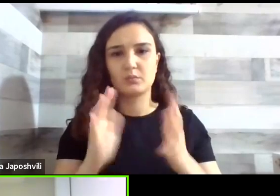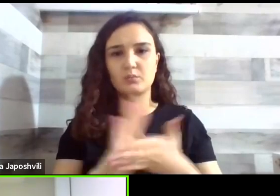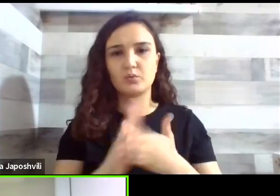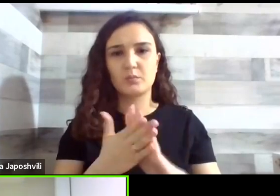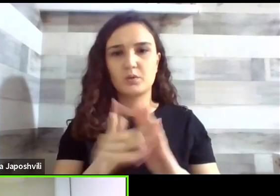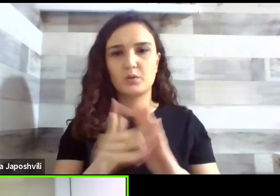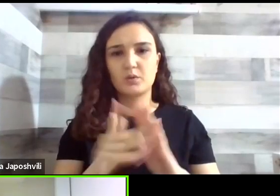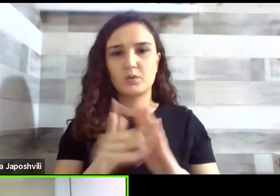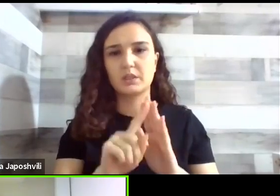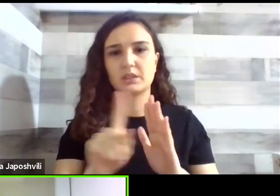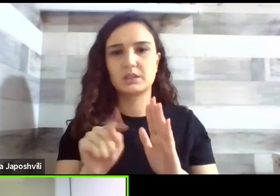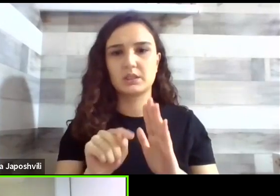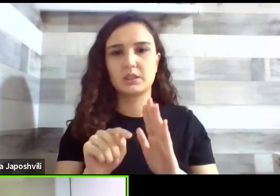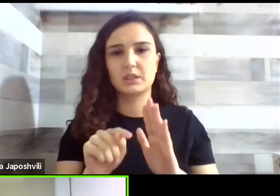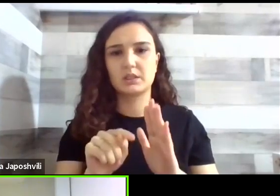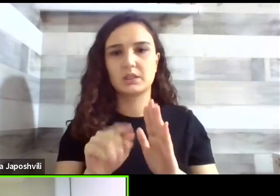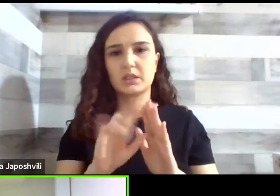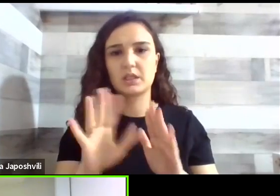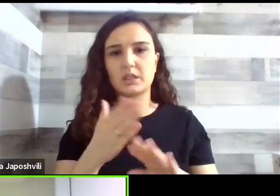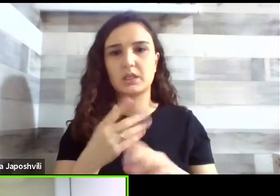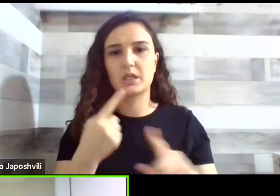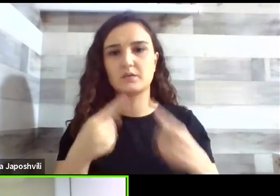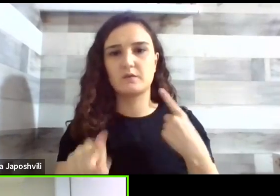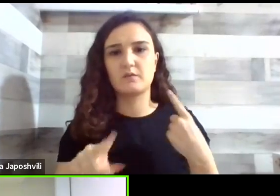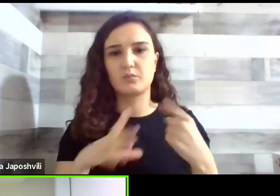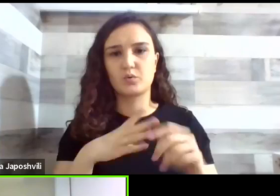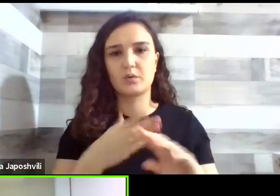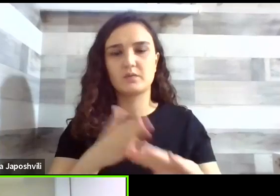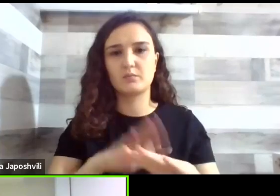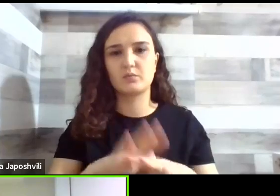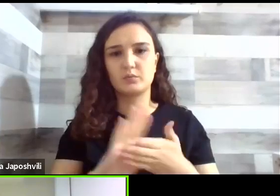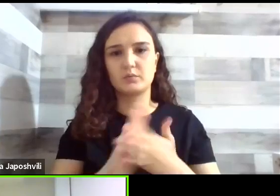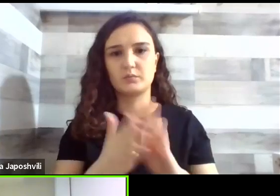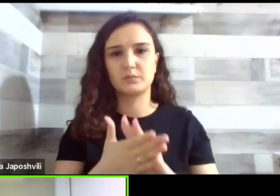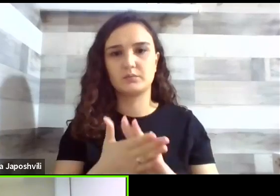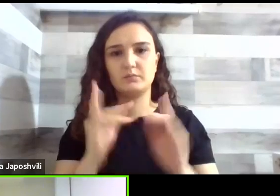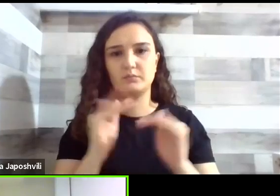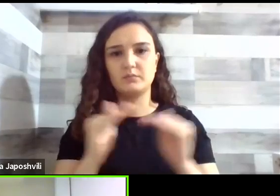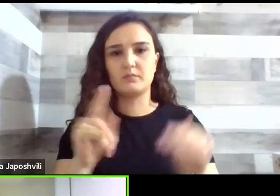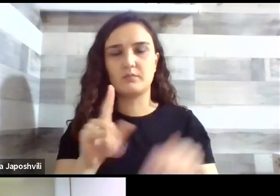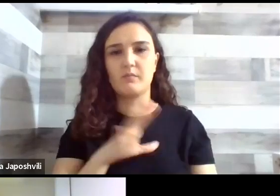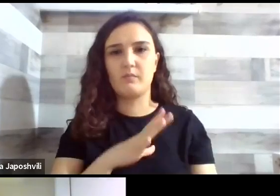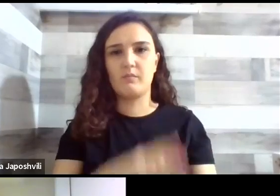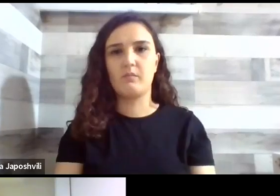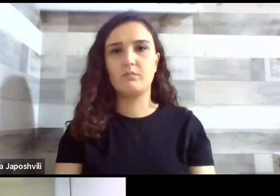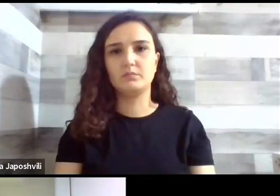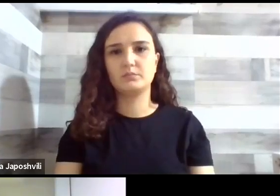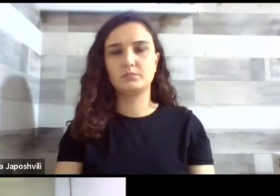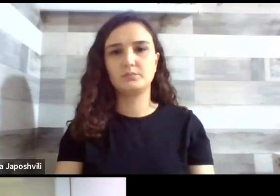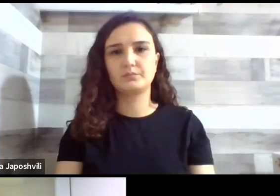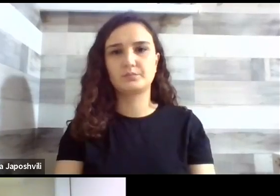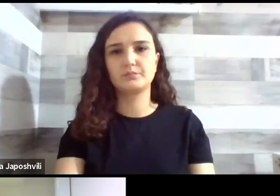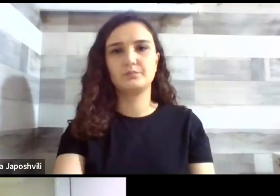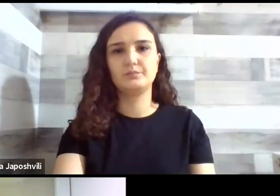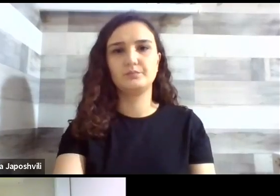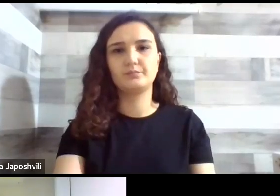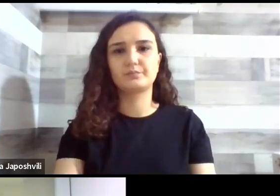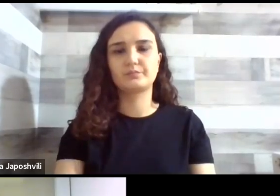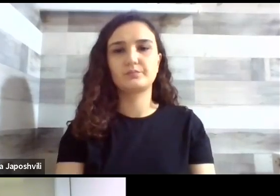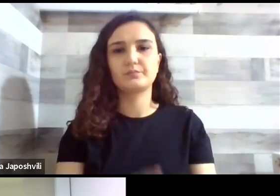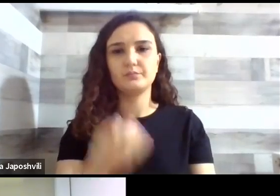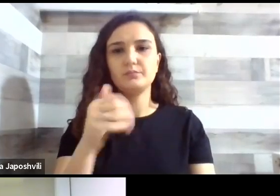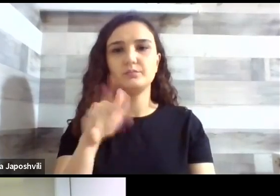რომ რაღაცნაირად არ გამწვავებული იყო, ხო, ის მდგომარეობა, რომელიც ბავშვებს ჰქონდათ. Maia, am შემთხვევაში ხო კიდევ